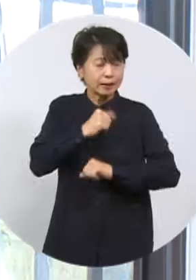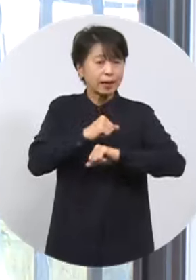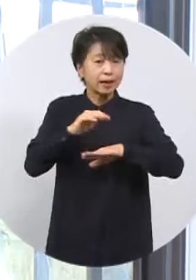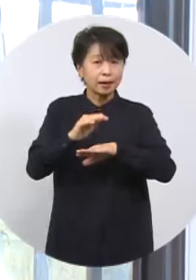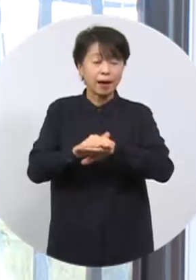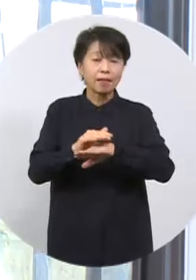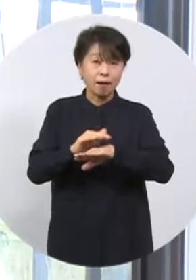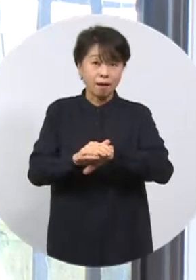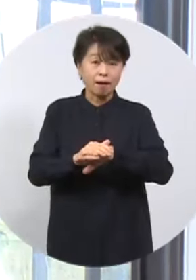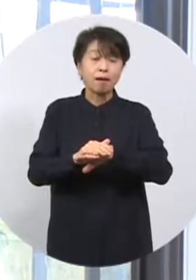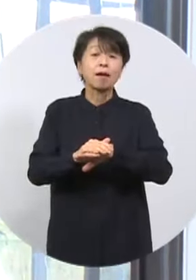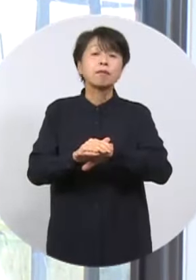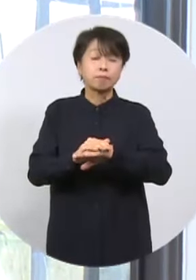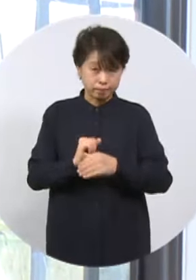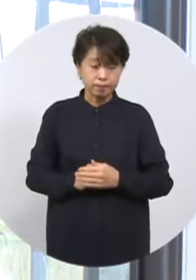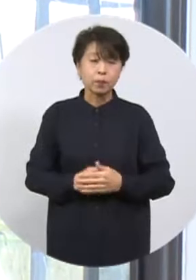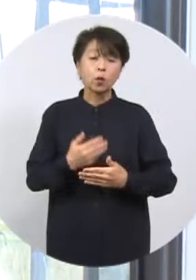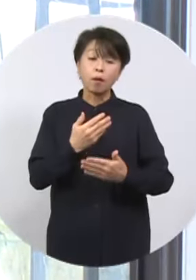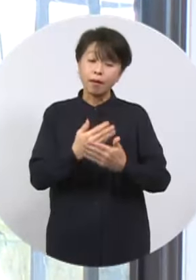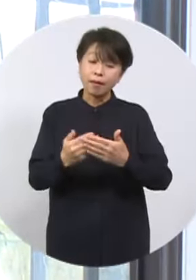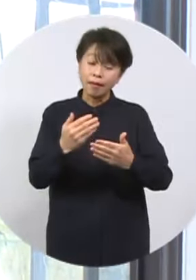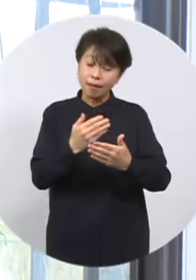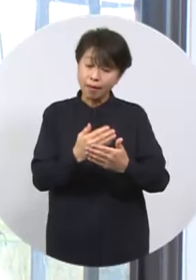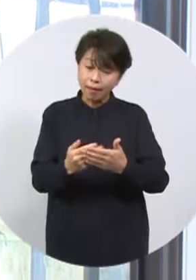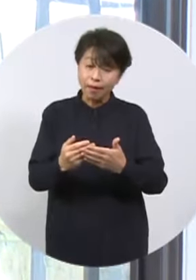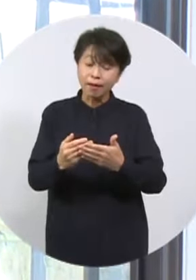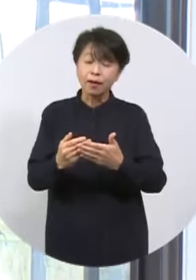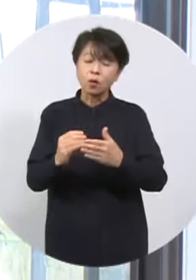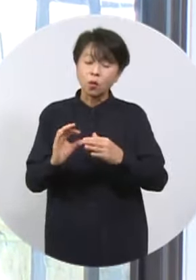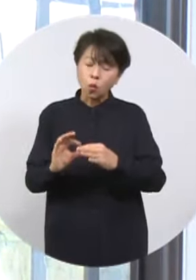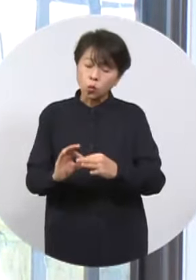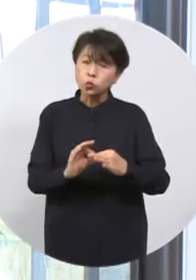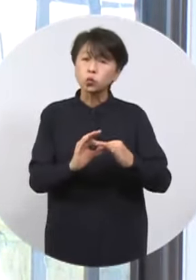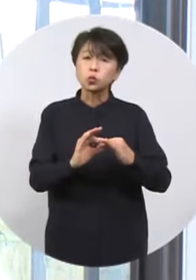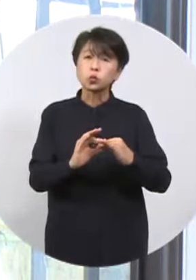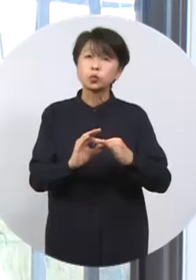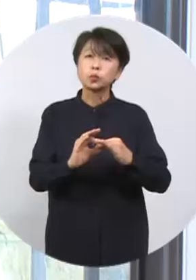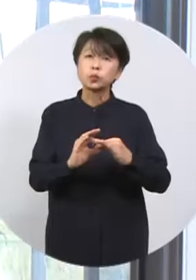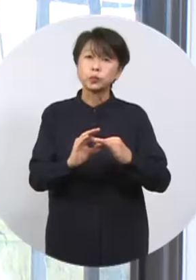みたいなものを、絵を描くことを通じて、